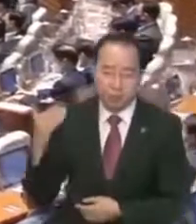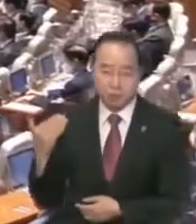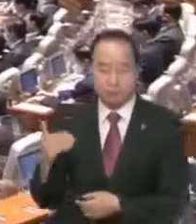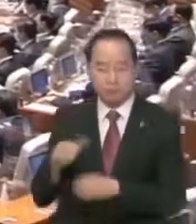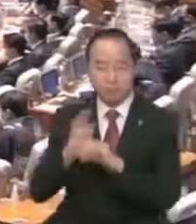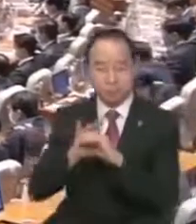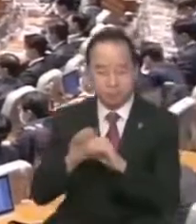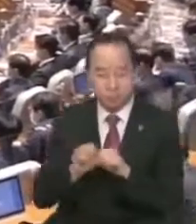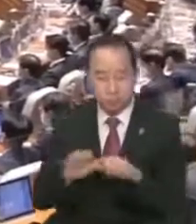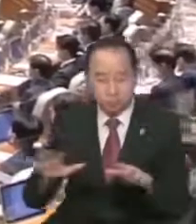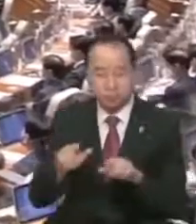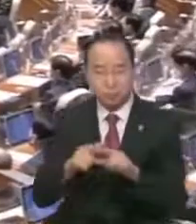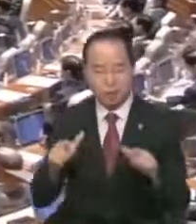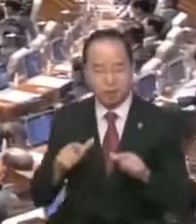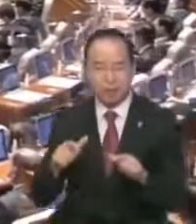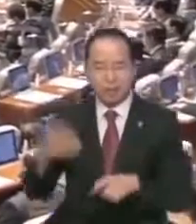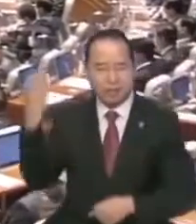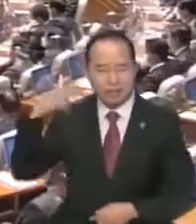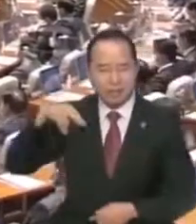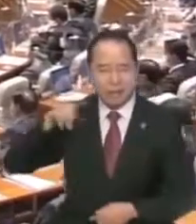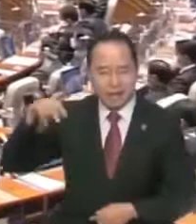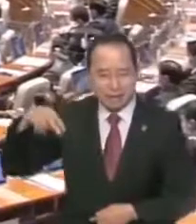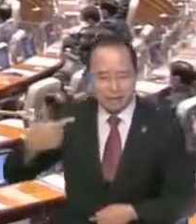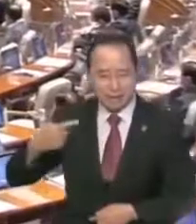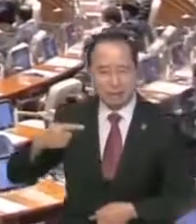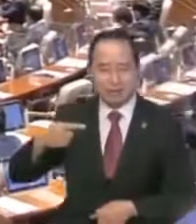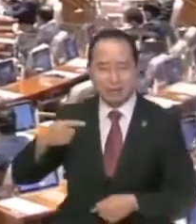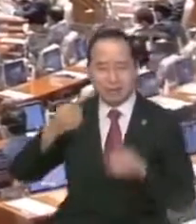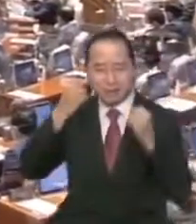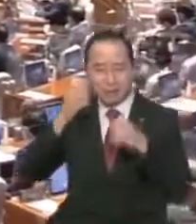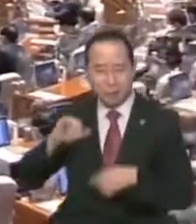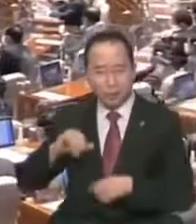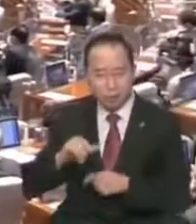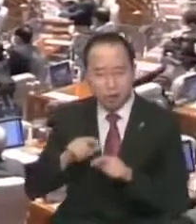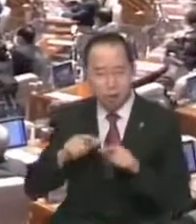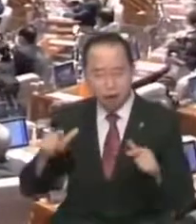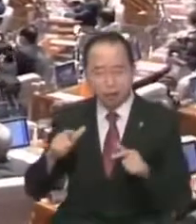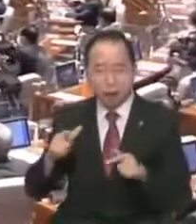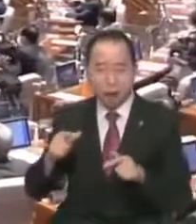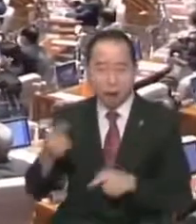사스, 신종플루, 메르스의 공격을 잇따라 받았습니다.